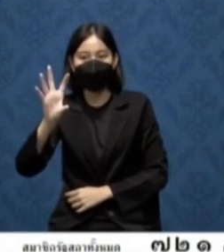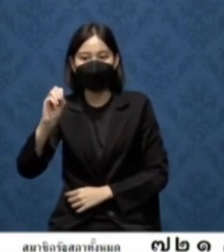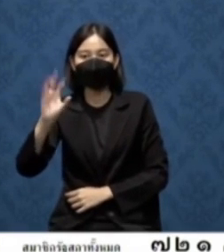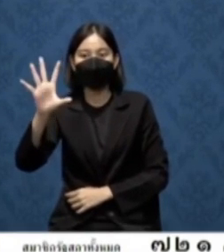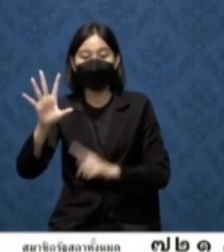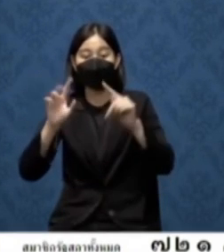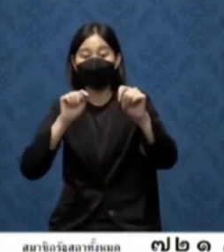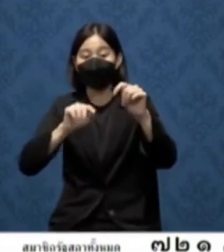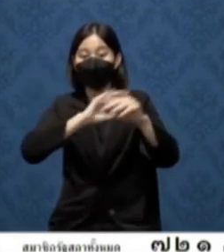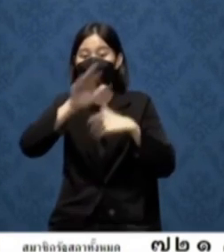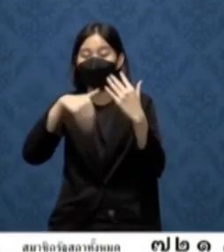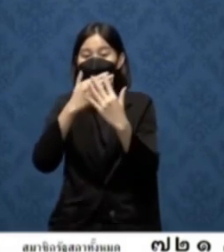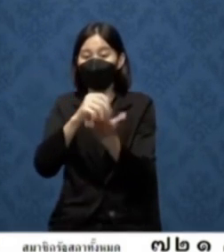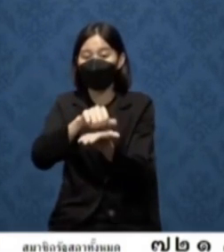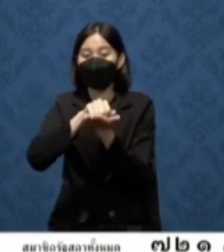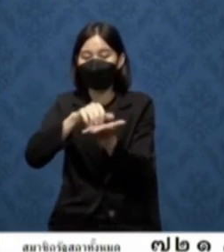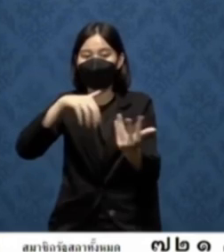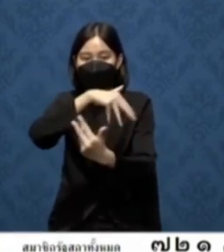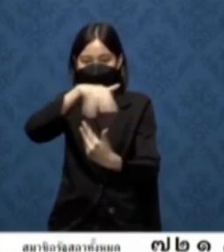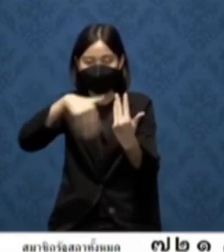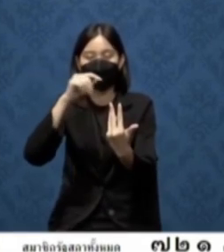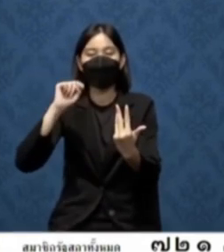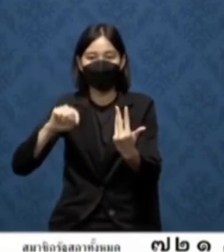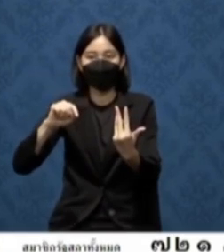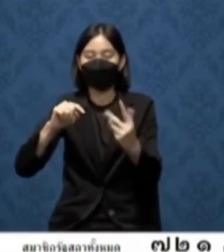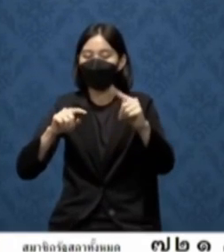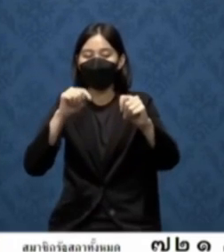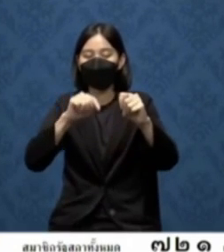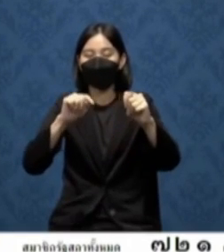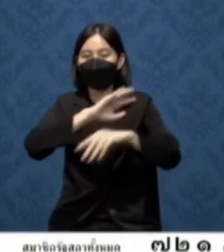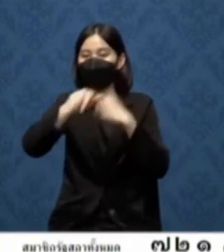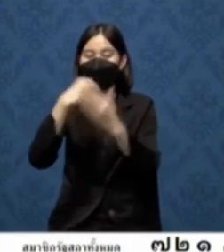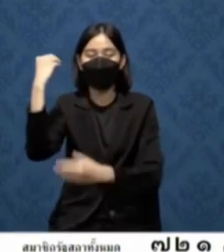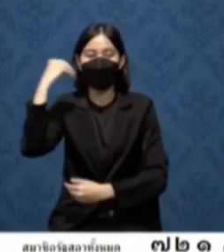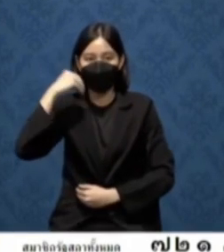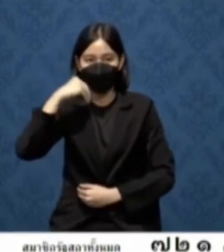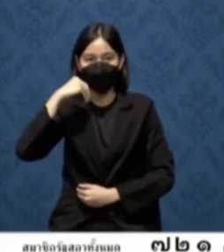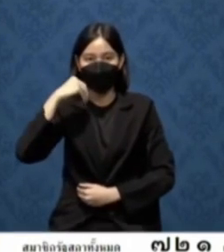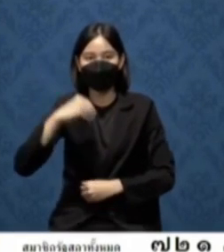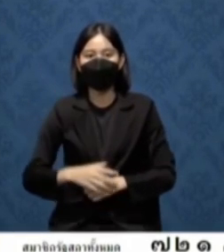7,255 ตำบลมีบริการสาธารณะแบบนี้ทุกตำบล